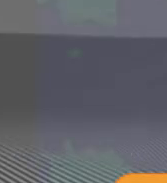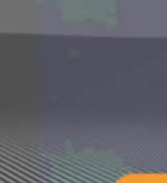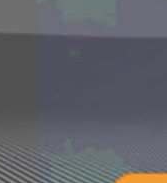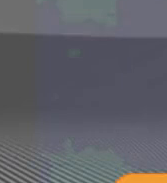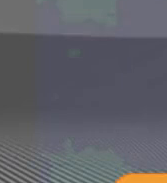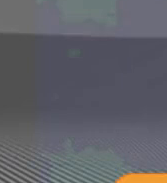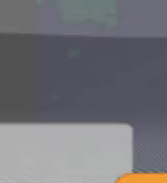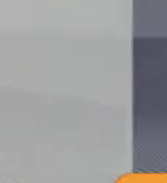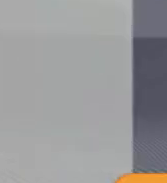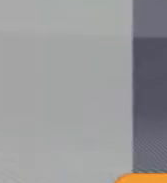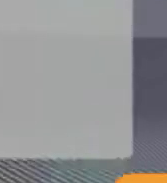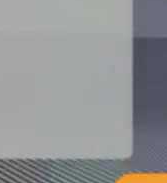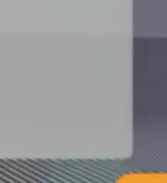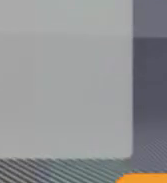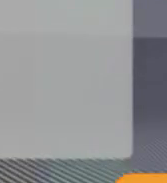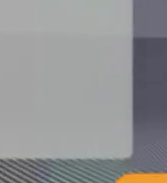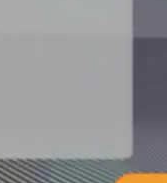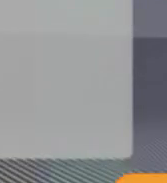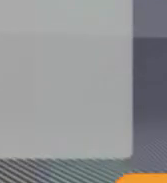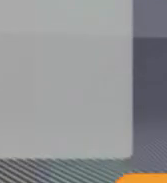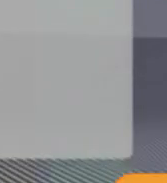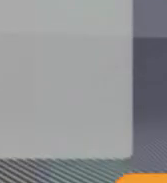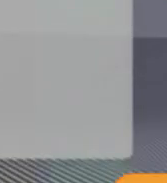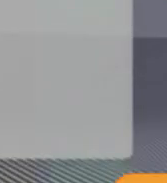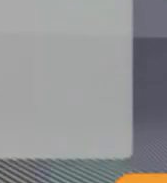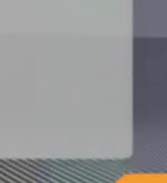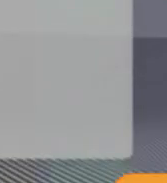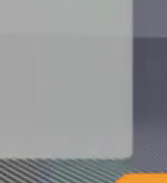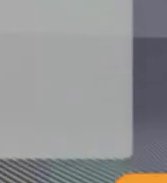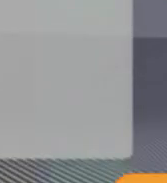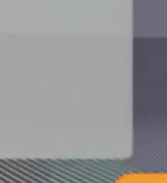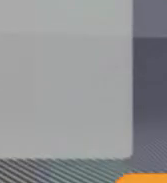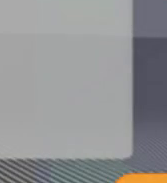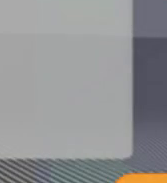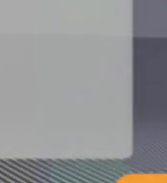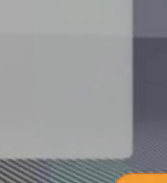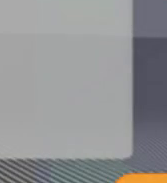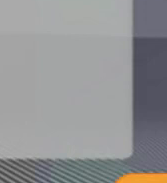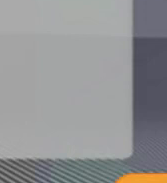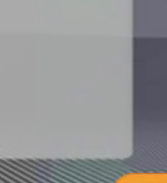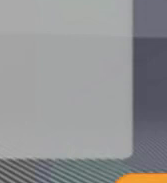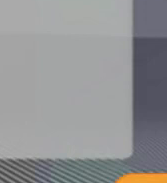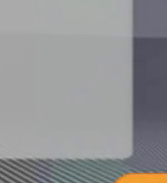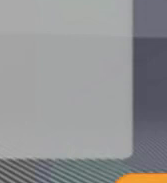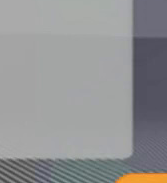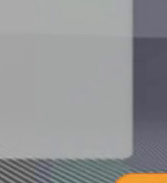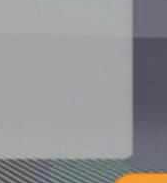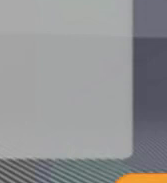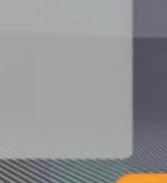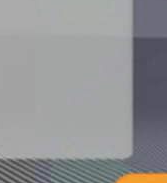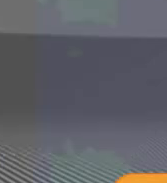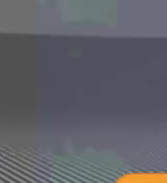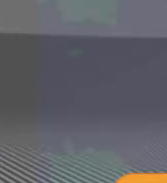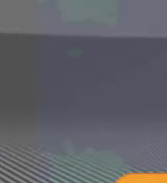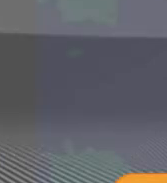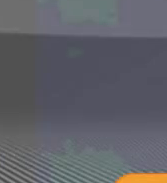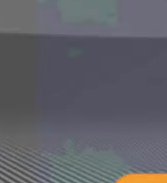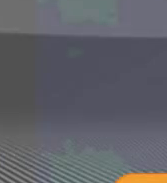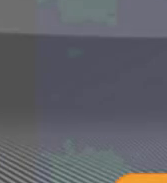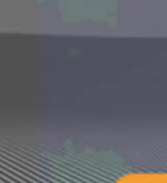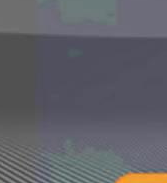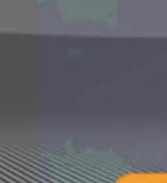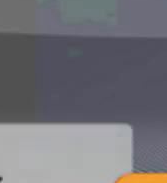itahusisha kamati zingine 4 ambapo makatibu 12 watafika mbele ya kamati tofauti. Jumatano kabla ya zoezi la